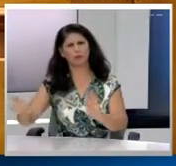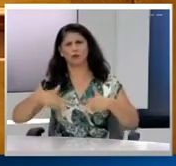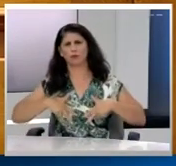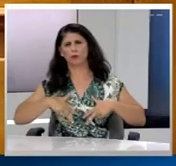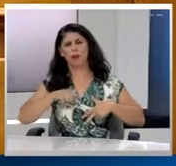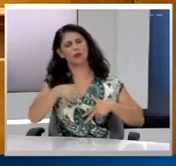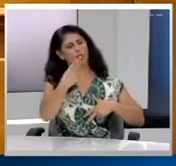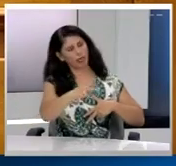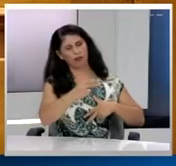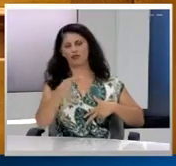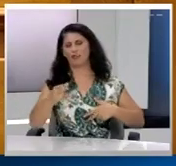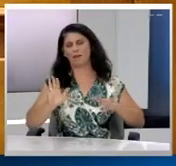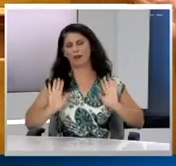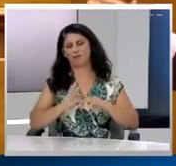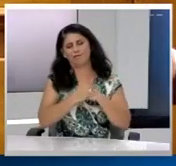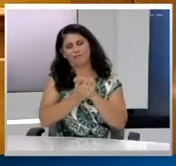αυτό είναι δικό σας θέμα.